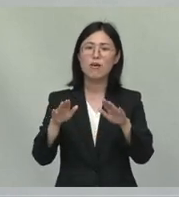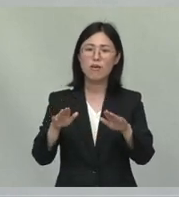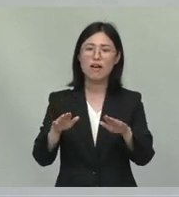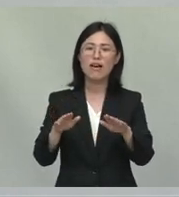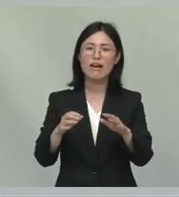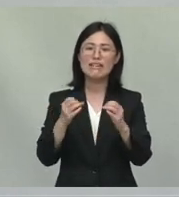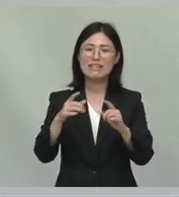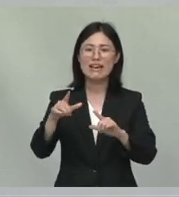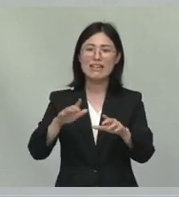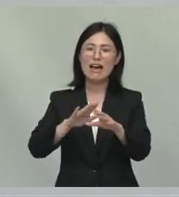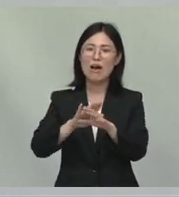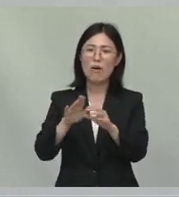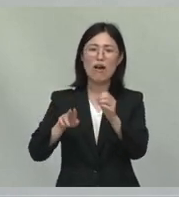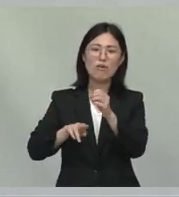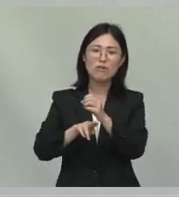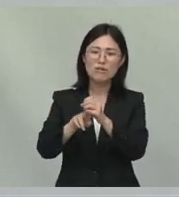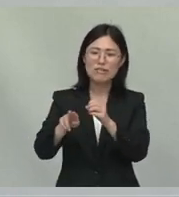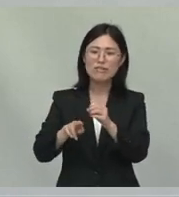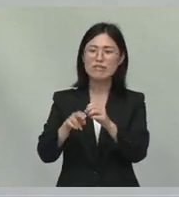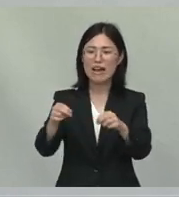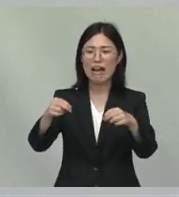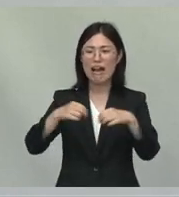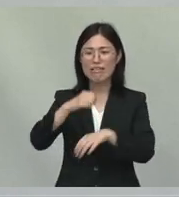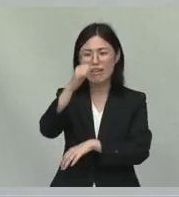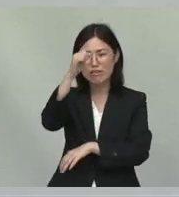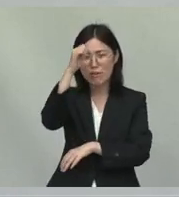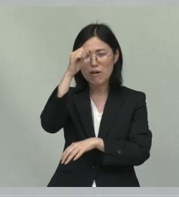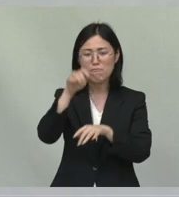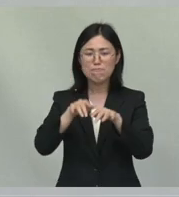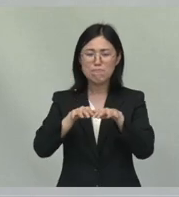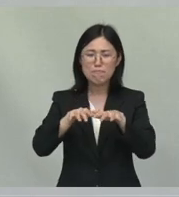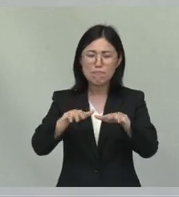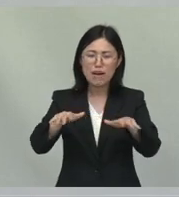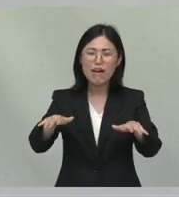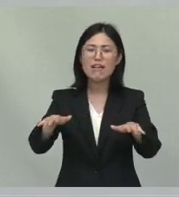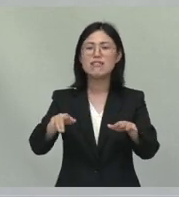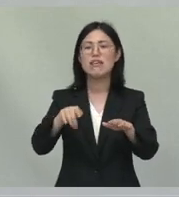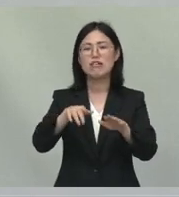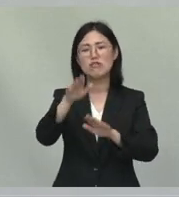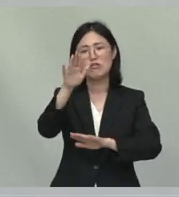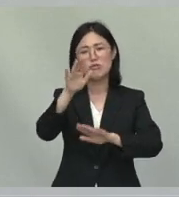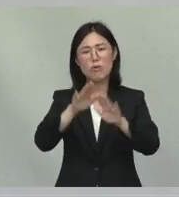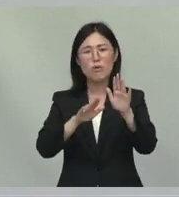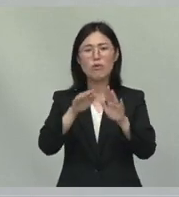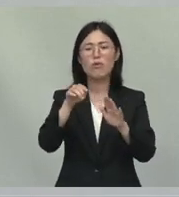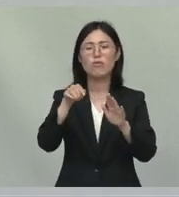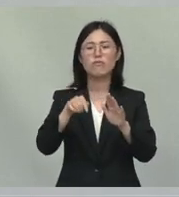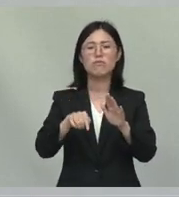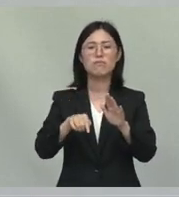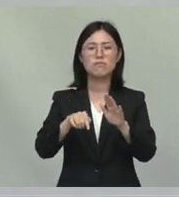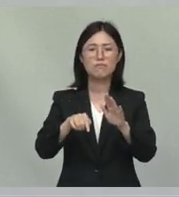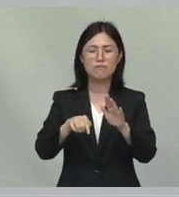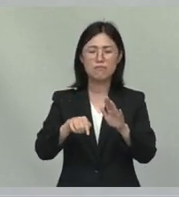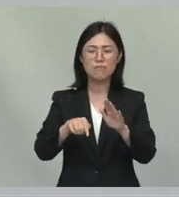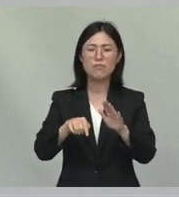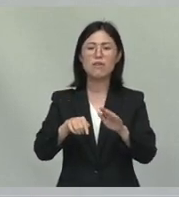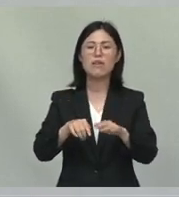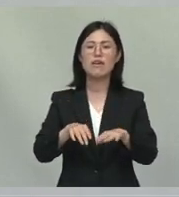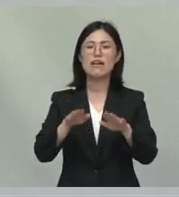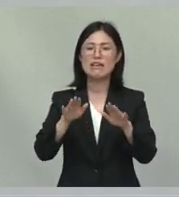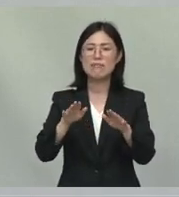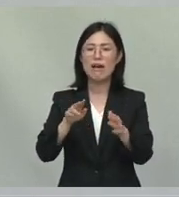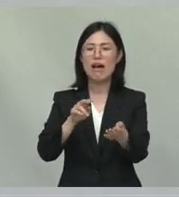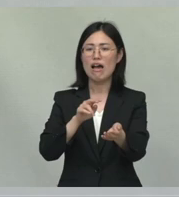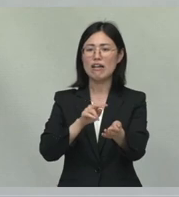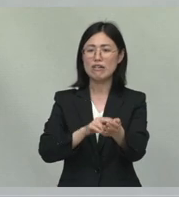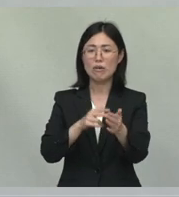新型コロナウイルス感染症が蔓延している最中にもかかわらず、この医療施設